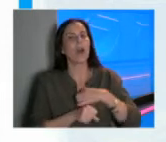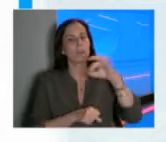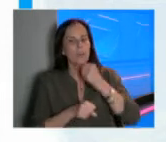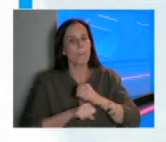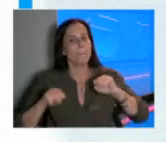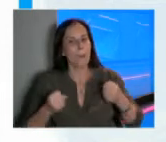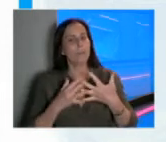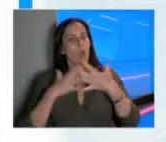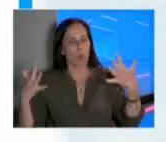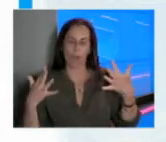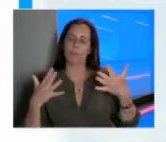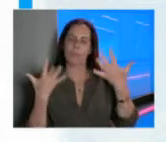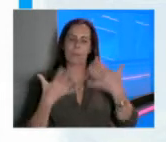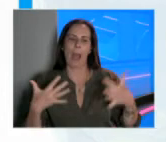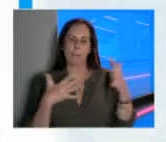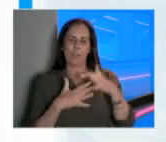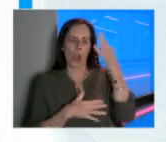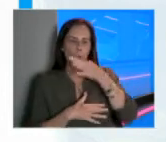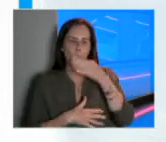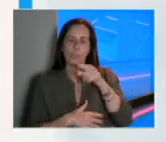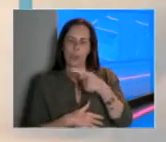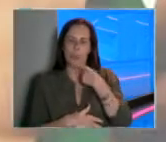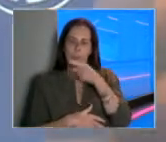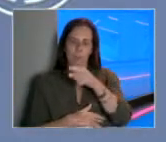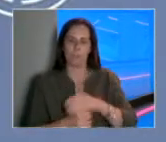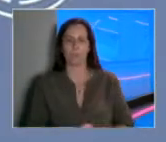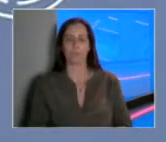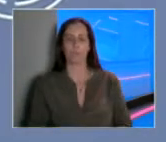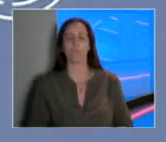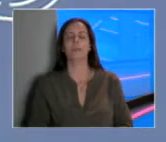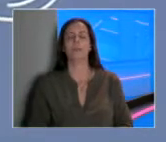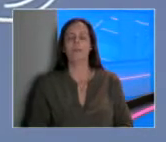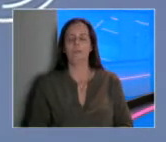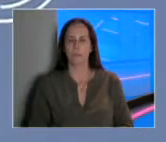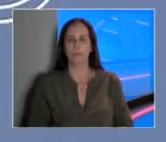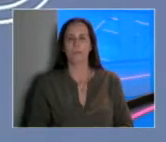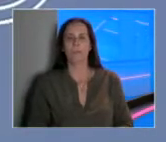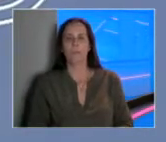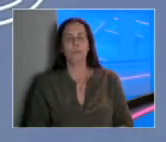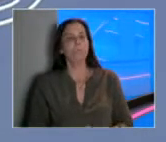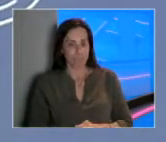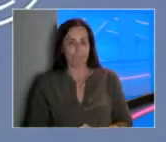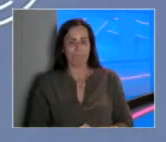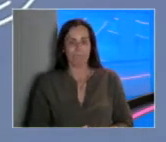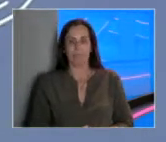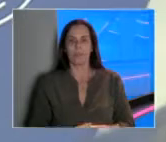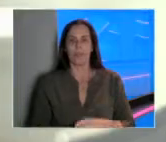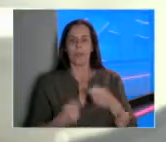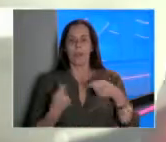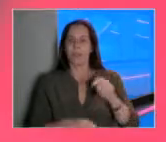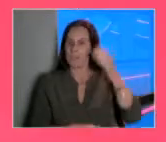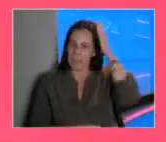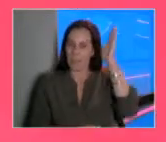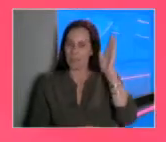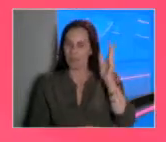עושים כל מאמץ להגדיל את מספר הבדיקות. כך המנכ״ל היוצא, משה בר סימנטוב, עד כאן. חבר הכנסת נפתלי